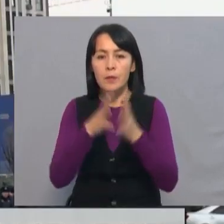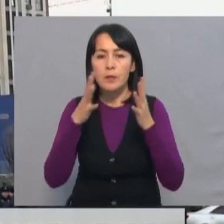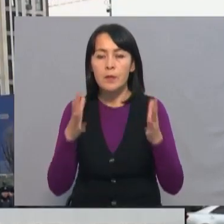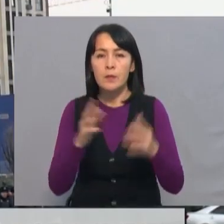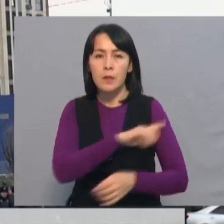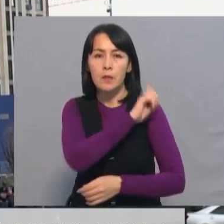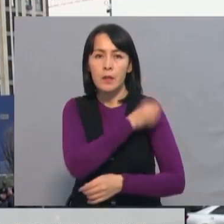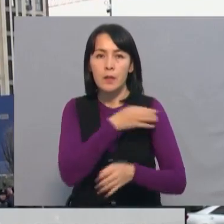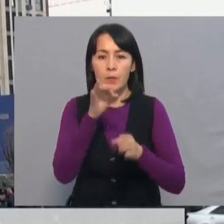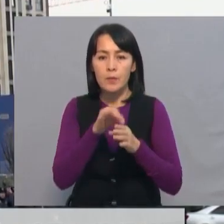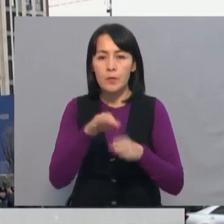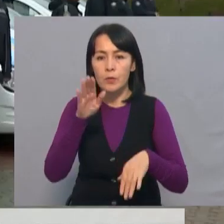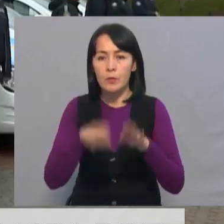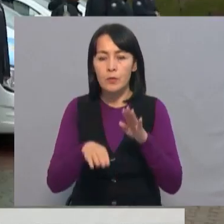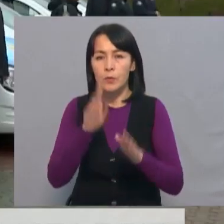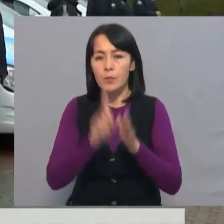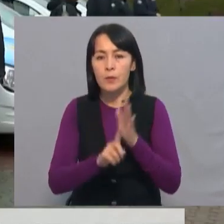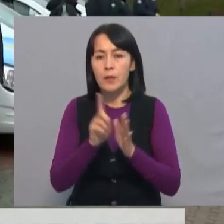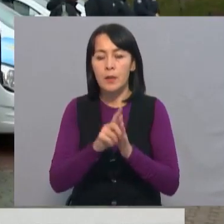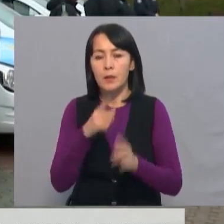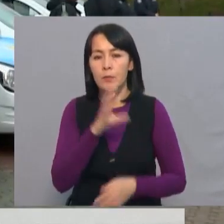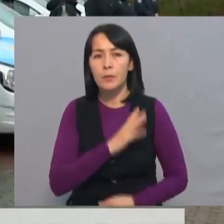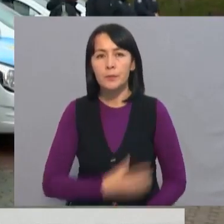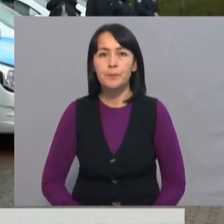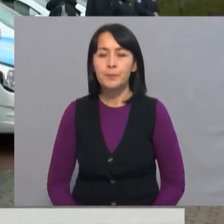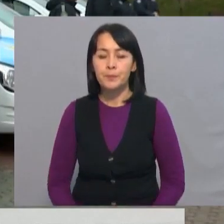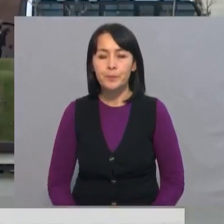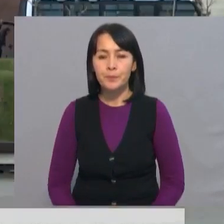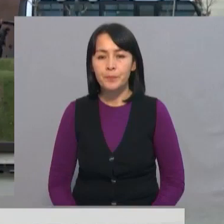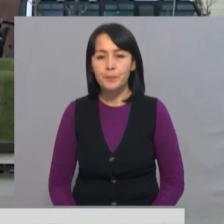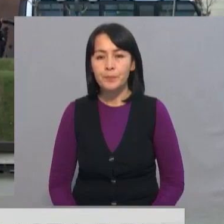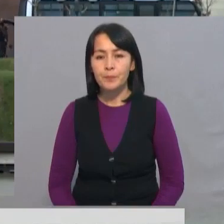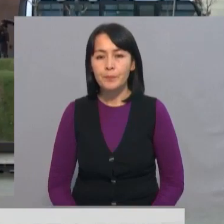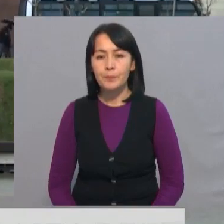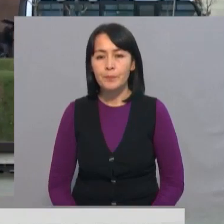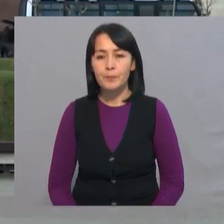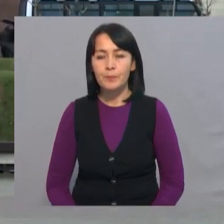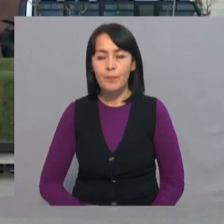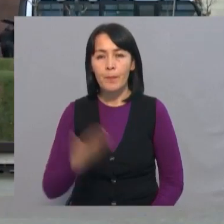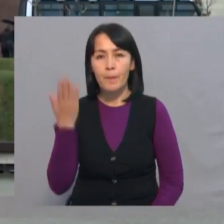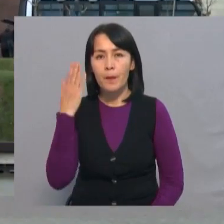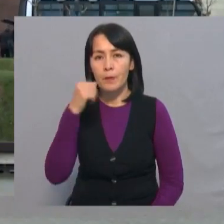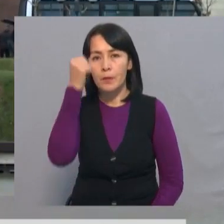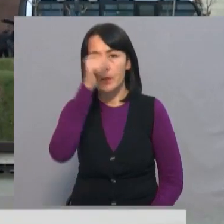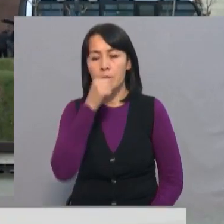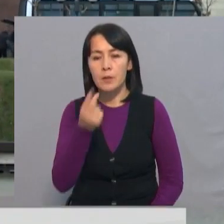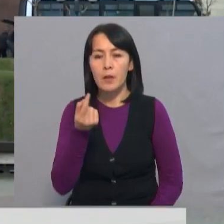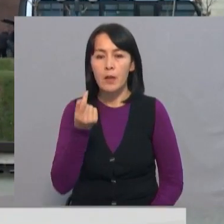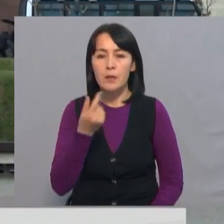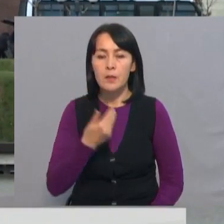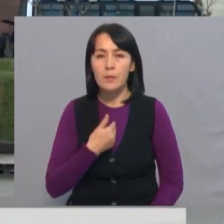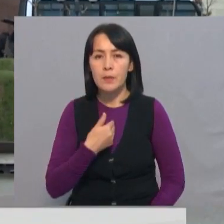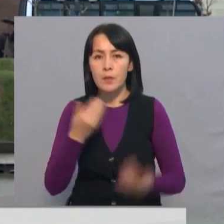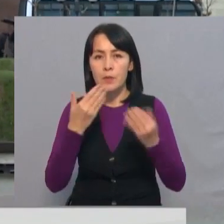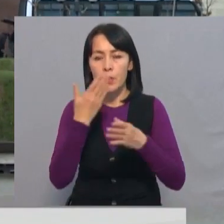базасын нығайту мақсатында тиімді бастамалар қолға алынғанын атап өтті. Өткен жылы біраз біздің